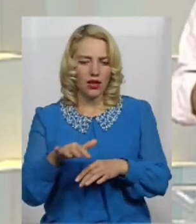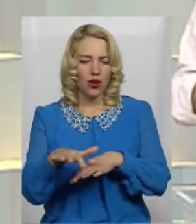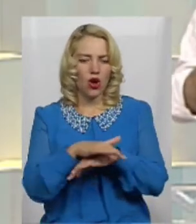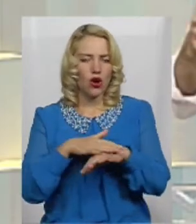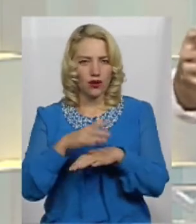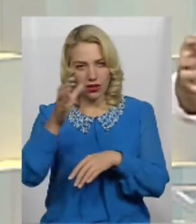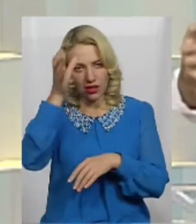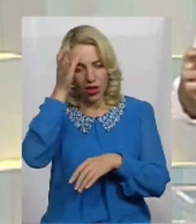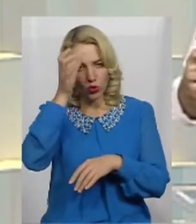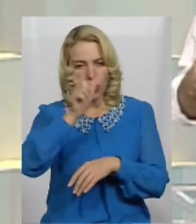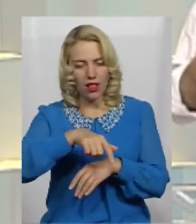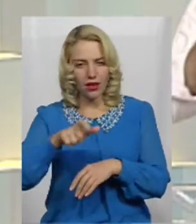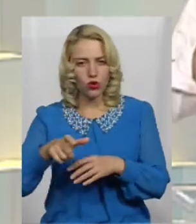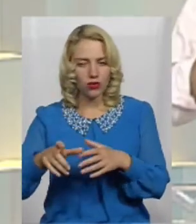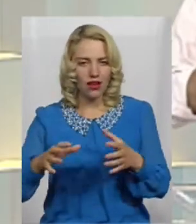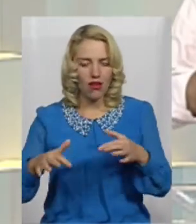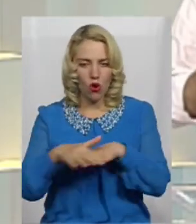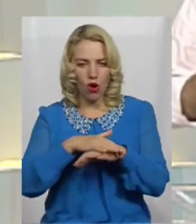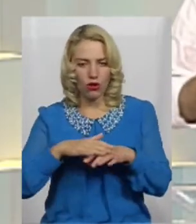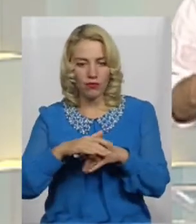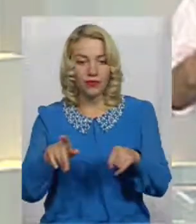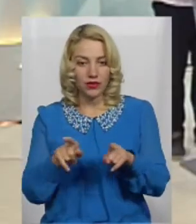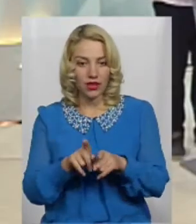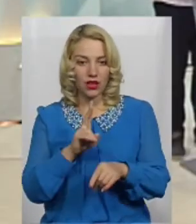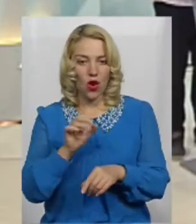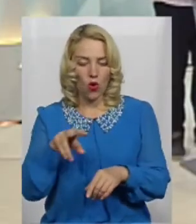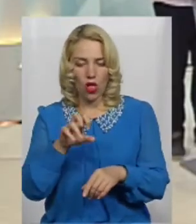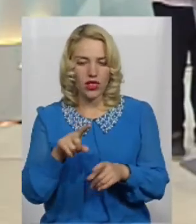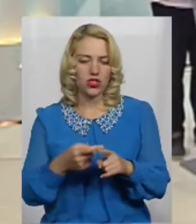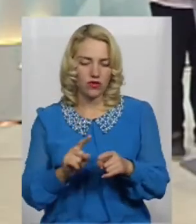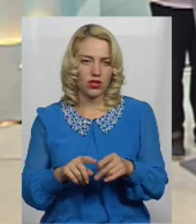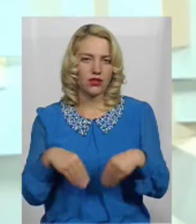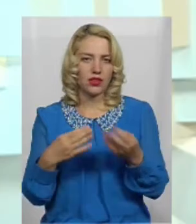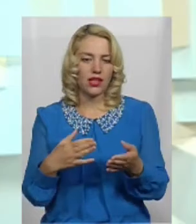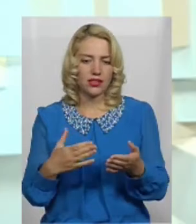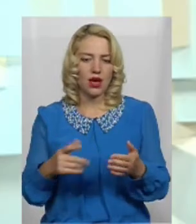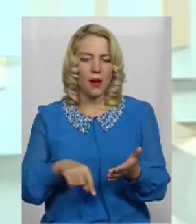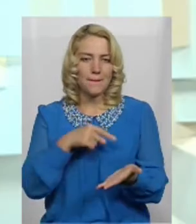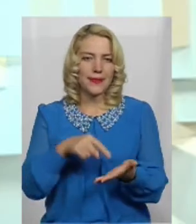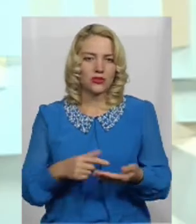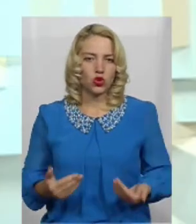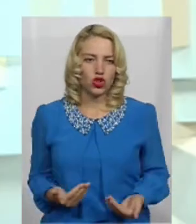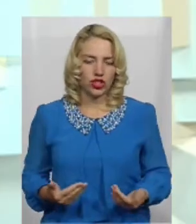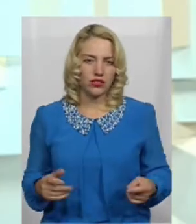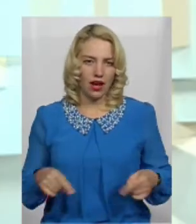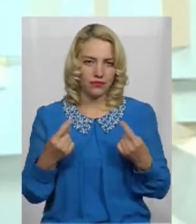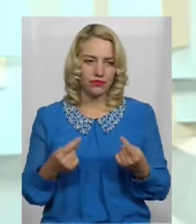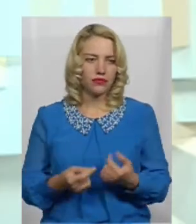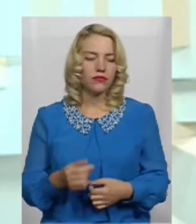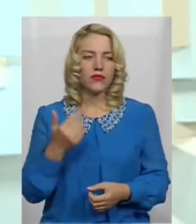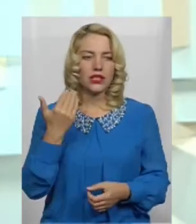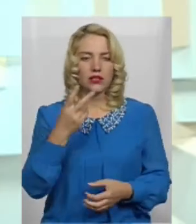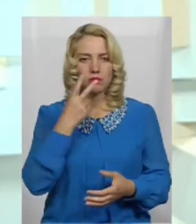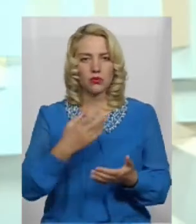мені здається, що для наших міст такі коледжі громади вдихнуть нове життя. Дякую за відповідь. Зараз на моніторі перед вами